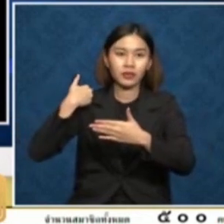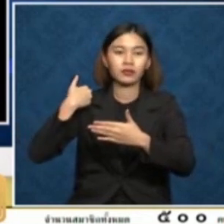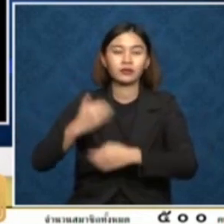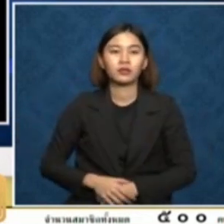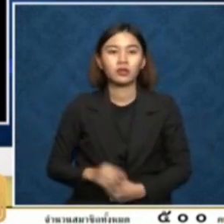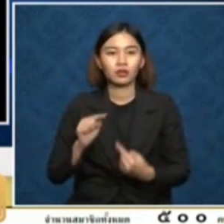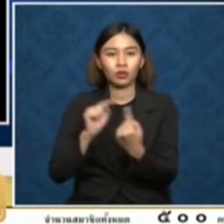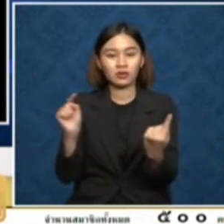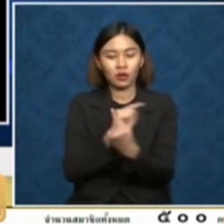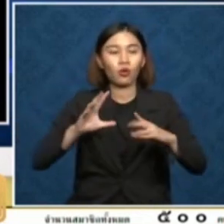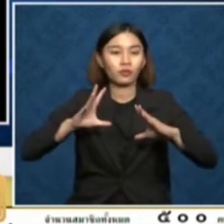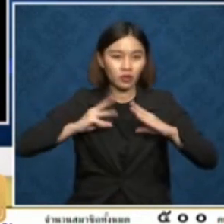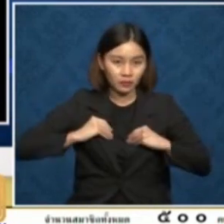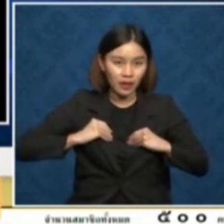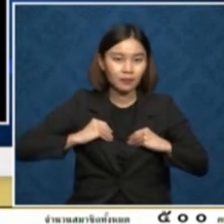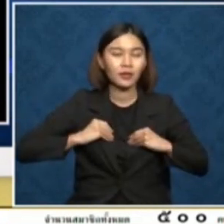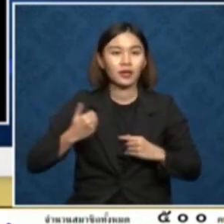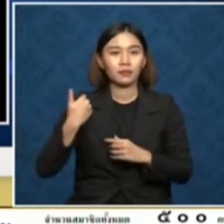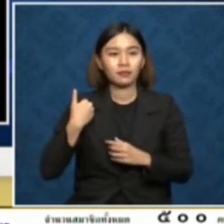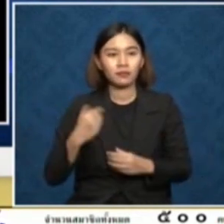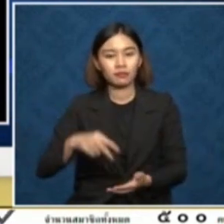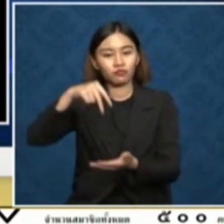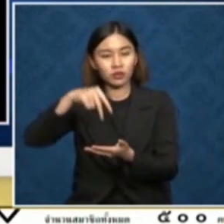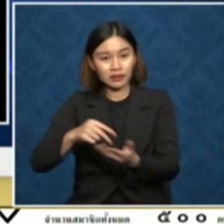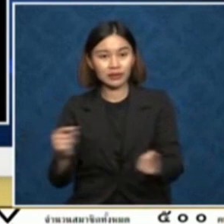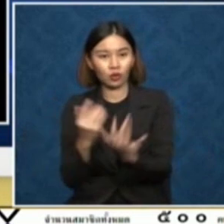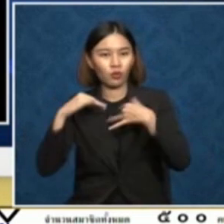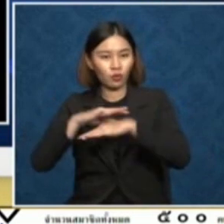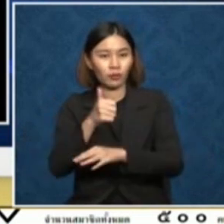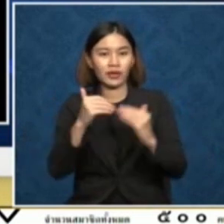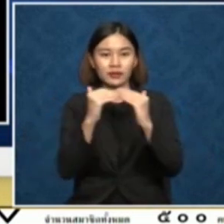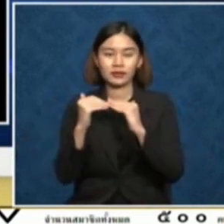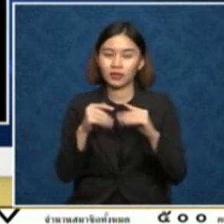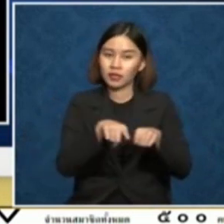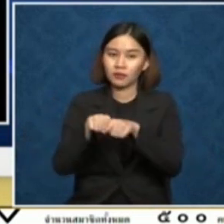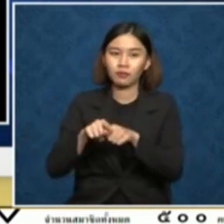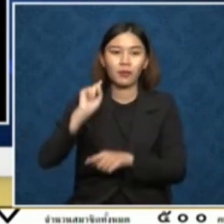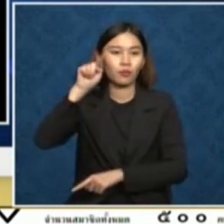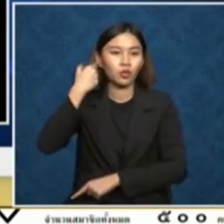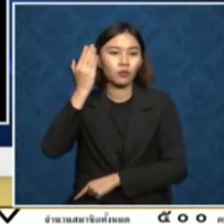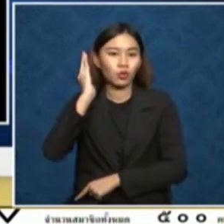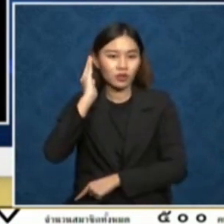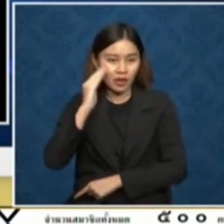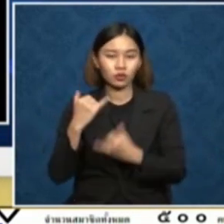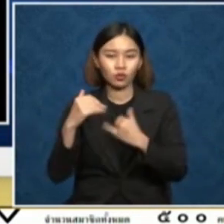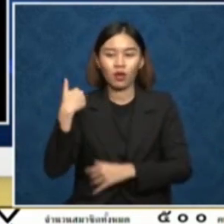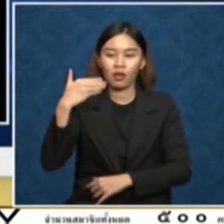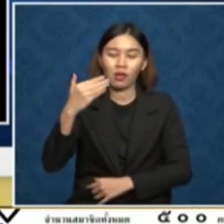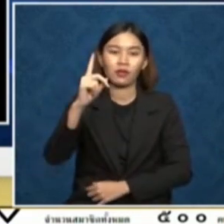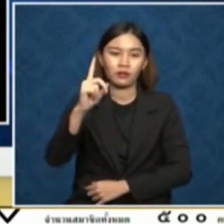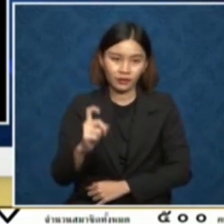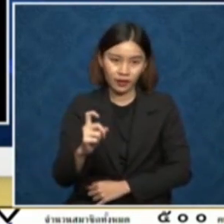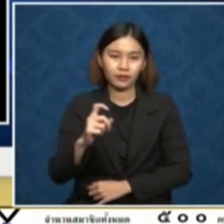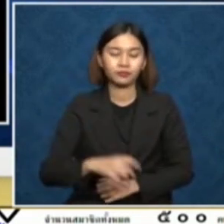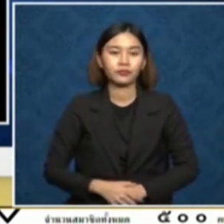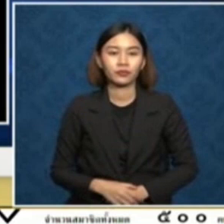ถึงแม้ว่าทั้งคู่จะจากไปแล้วนะคะแต่ว่าการต่อสู้ของพวกเขาเนี่ยได้ทำให้เราเห็นนะคะว่ากลุ่มผู้มีความหลากหลายทางเพศนั้นผ่านความยากลำบ